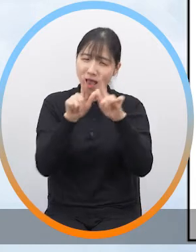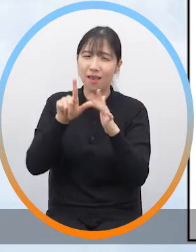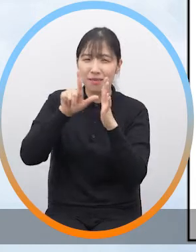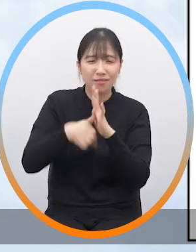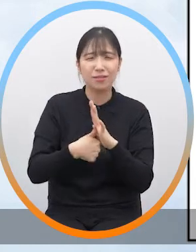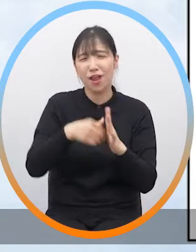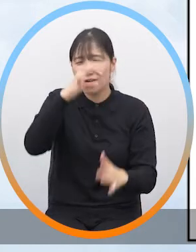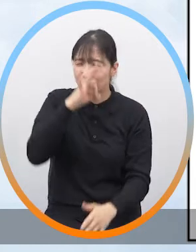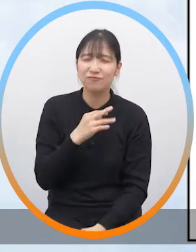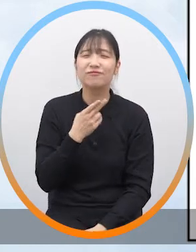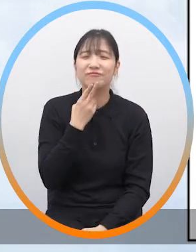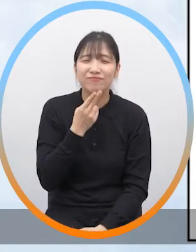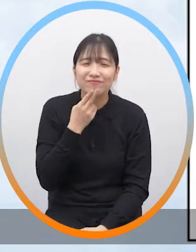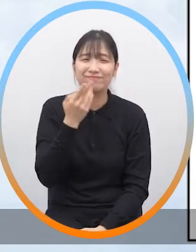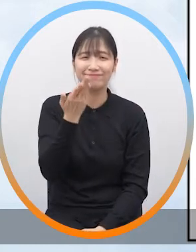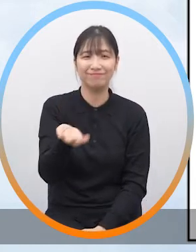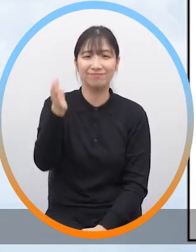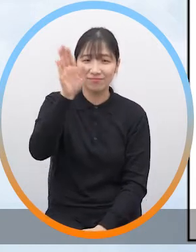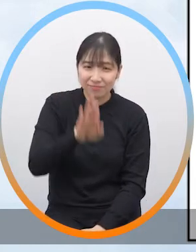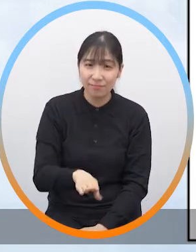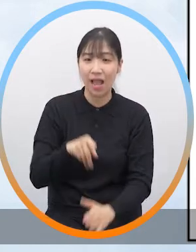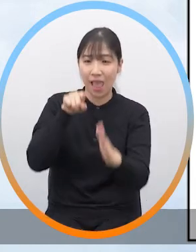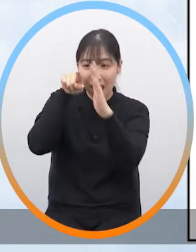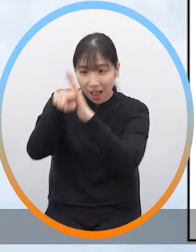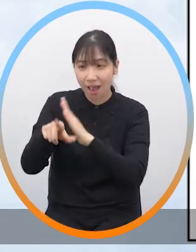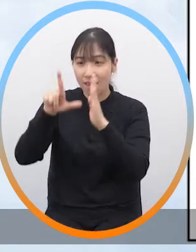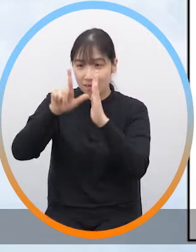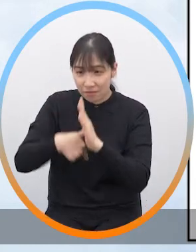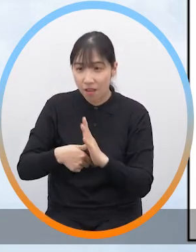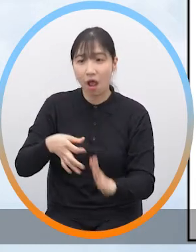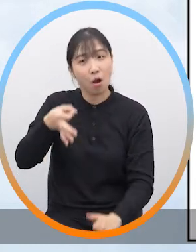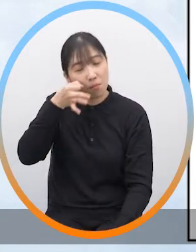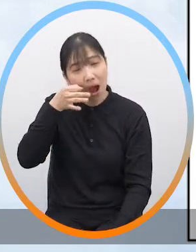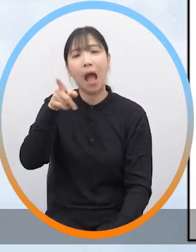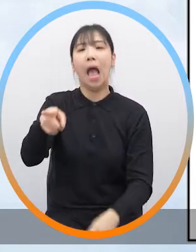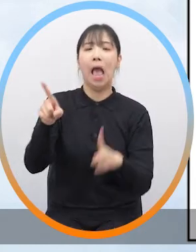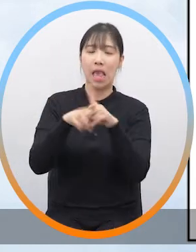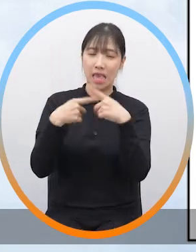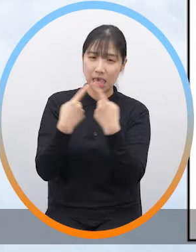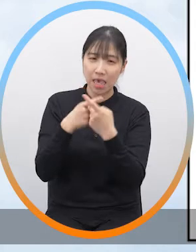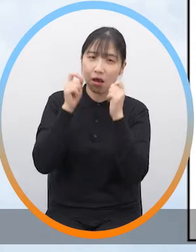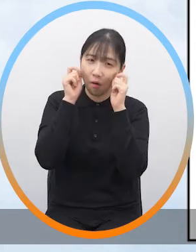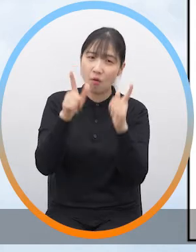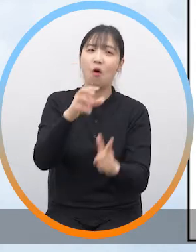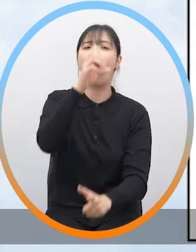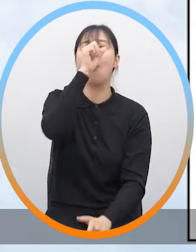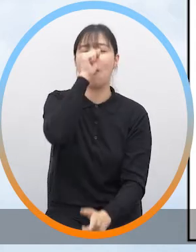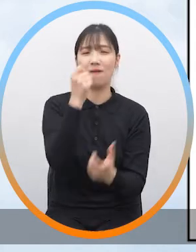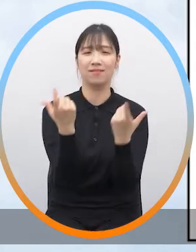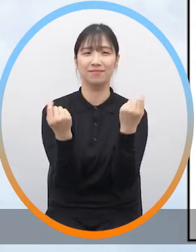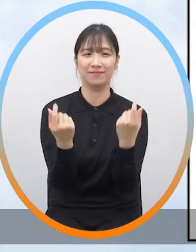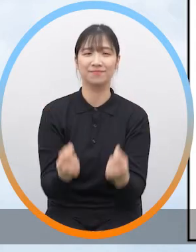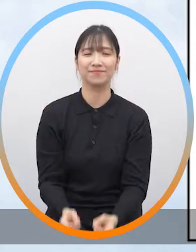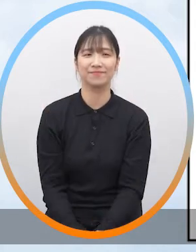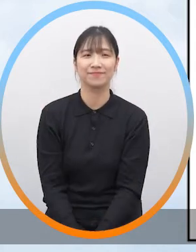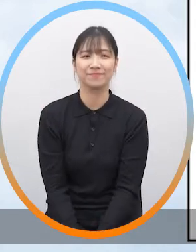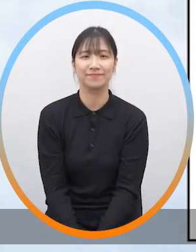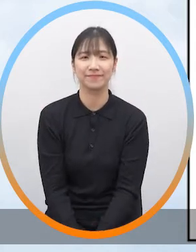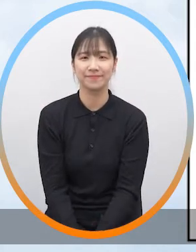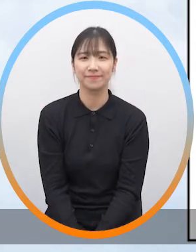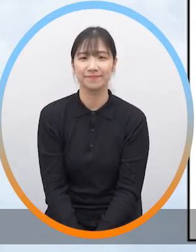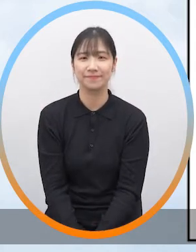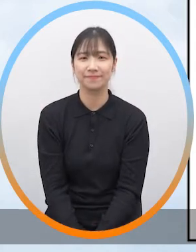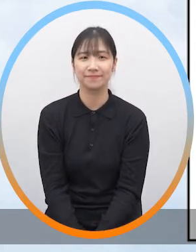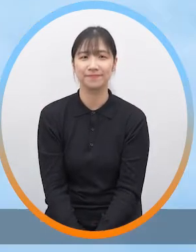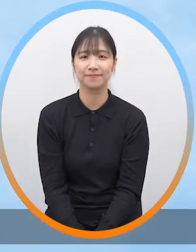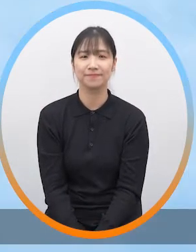별로 도움이 되지는 않겠습니다만은 그래도 이왕 가셨으면 이게 어떤 의미가 있는지는 아시는 게 좋을 것 같아서